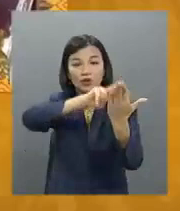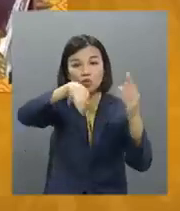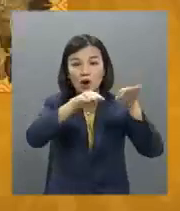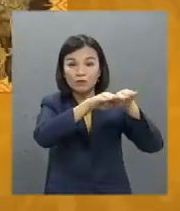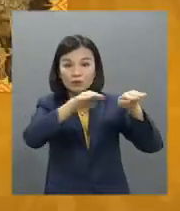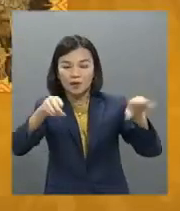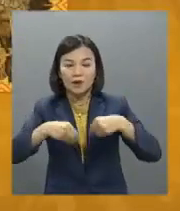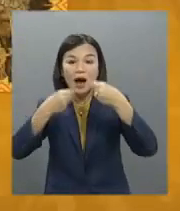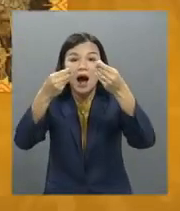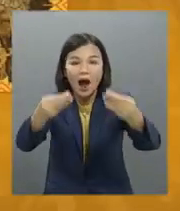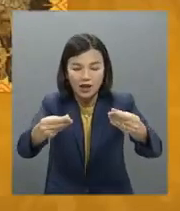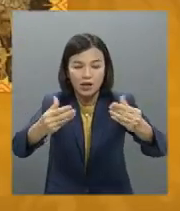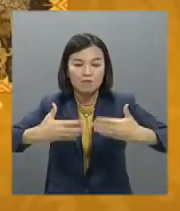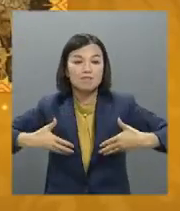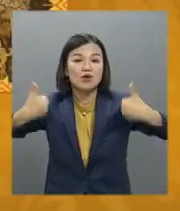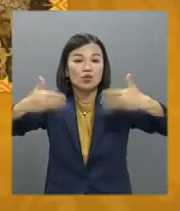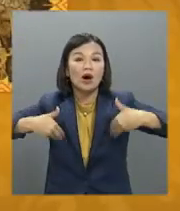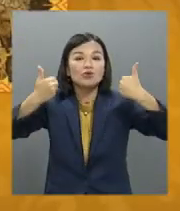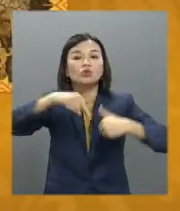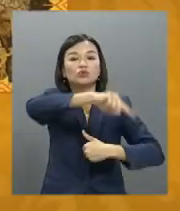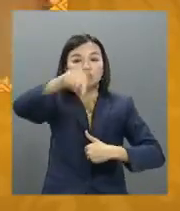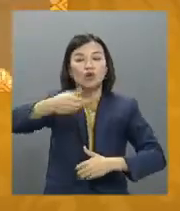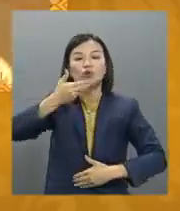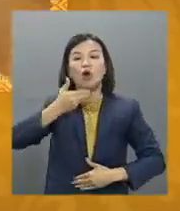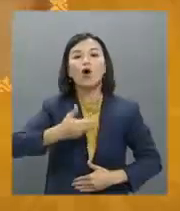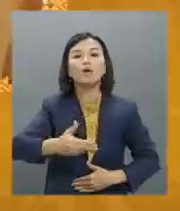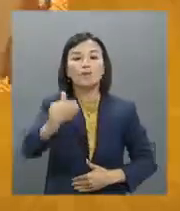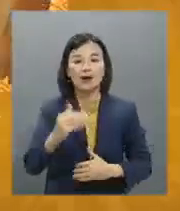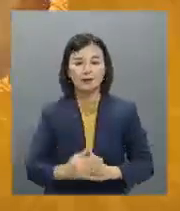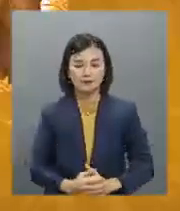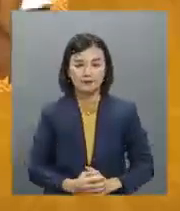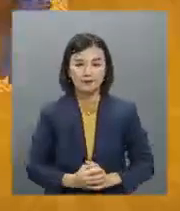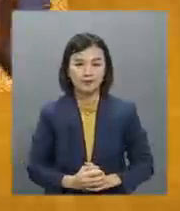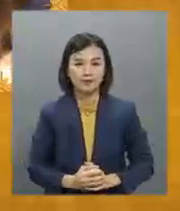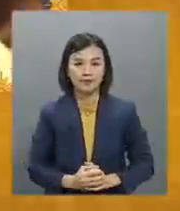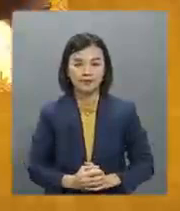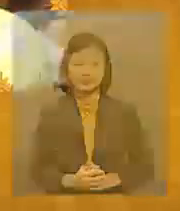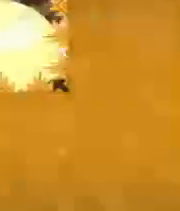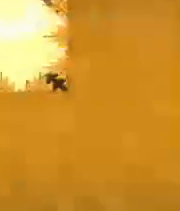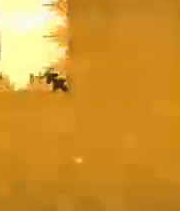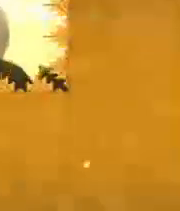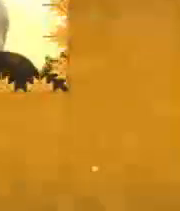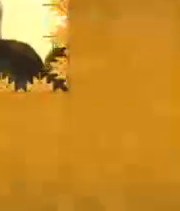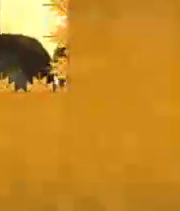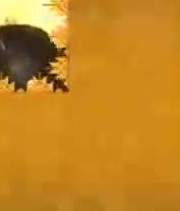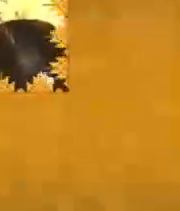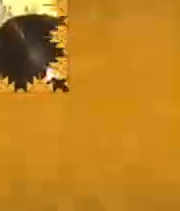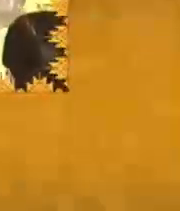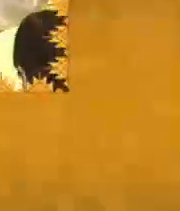องแผ่นดินโดยธรรมเพื่อประโยชน์สุขแห่งอาณาราษฎรตลอดไป